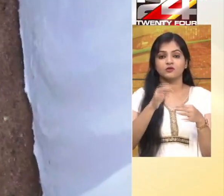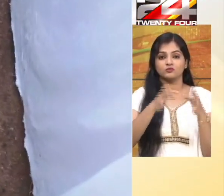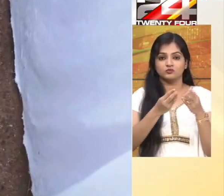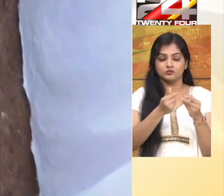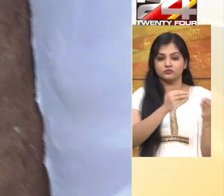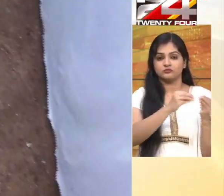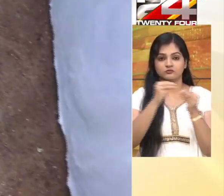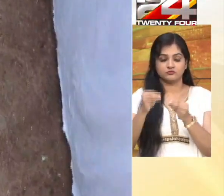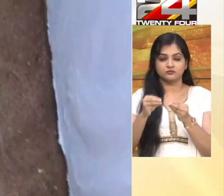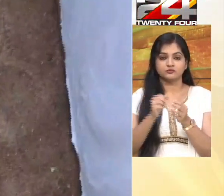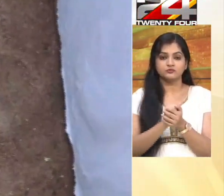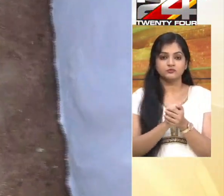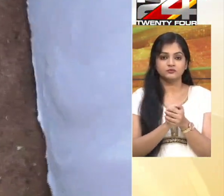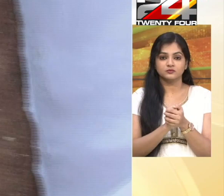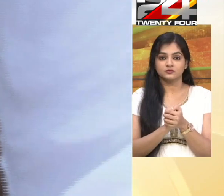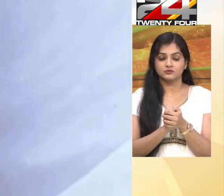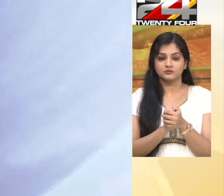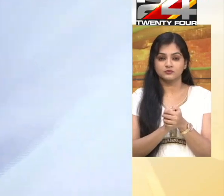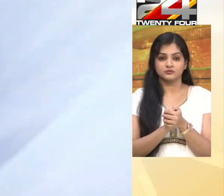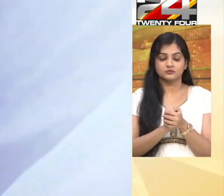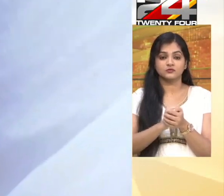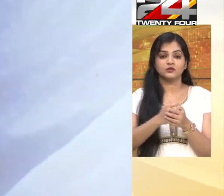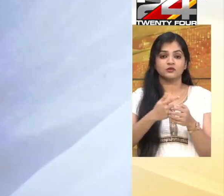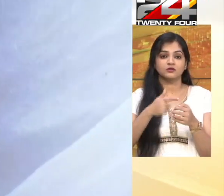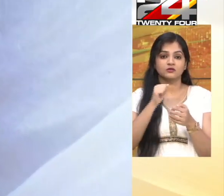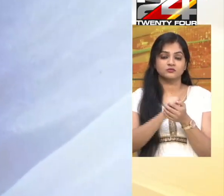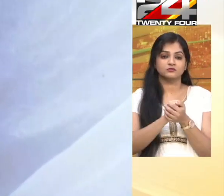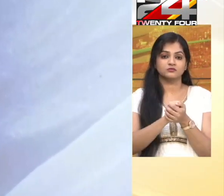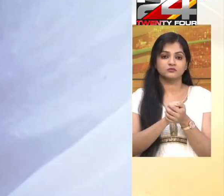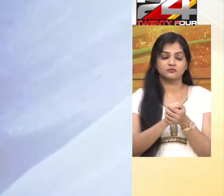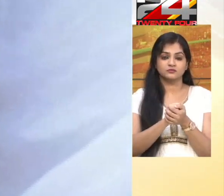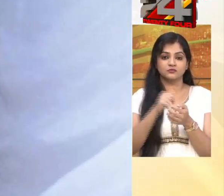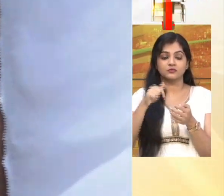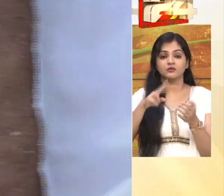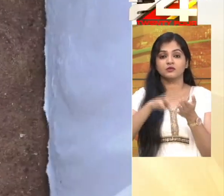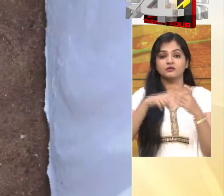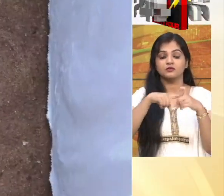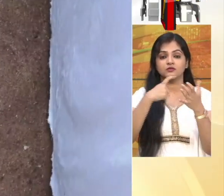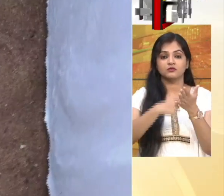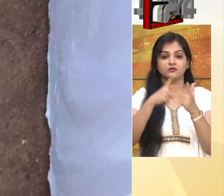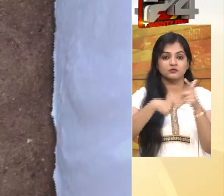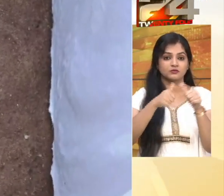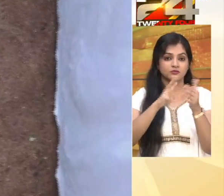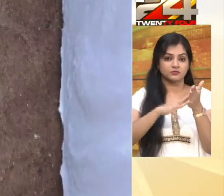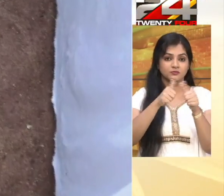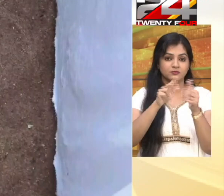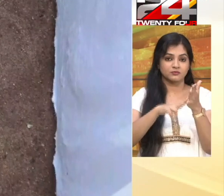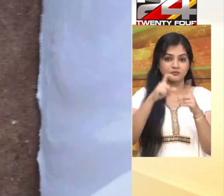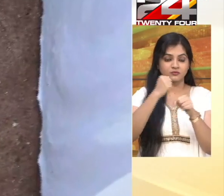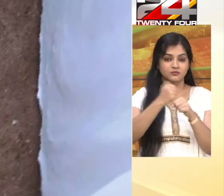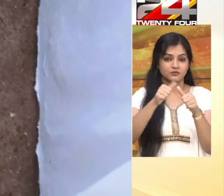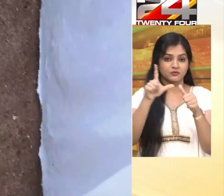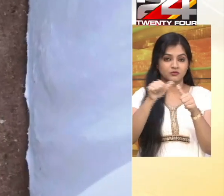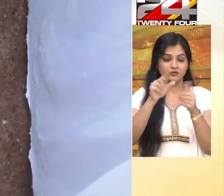ഏറ്റുവാങ്ങിയത്. അതിനുശേഷം പല പ്രദേശങ്ങളിലായി, ഏറ്റവും പ്രധാനപ്പെട്ടത് നേര്യമംഗലം ഉൾപ്പെടെയുള്ള പ്രദേശങ്ങളിലായി